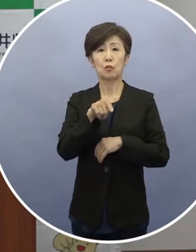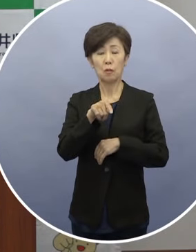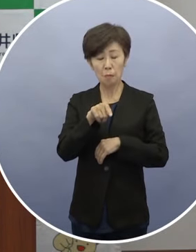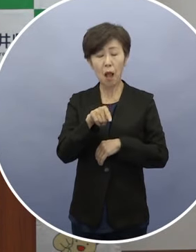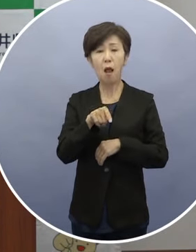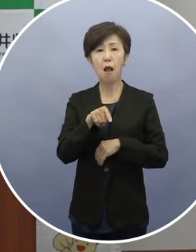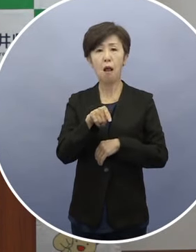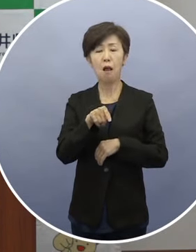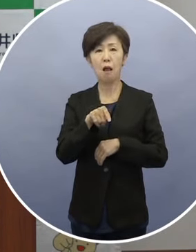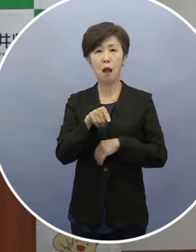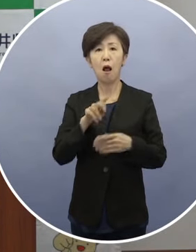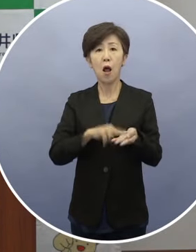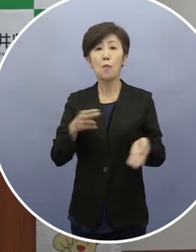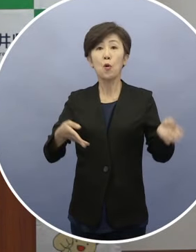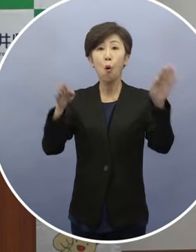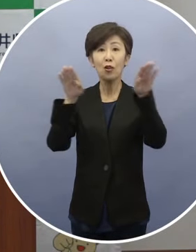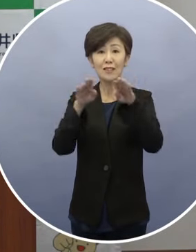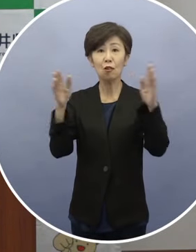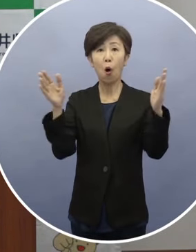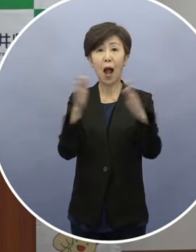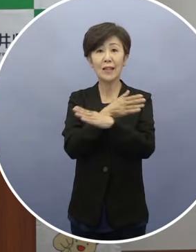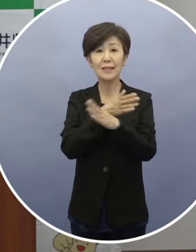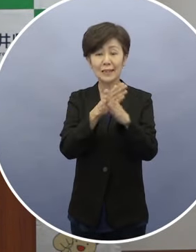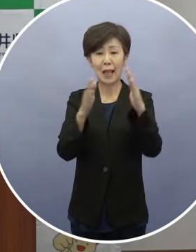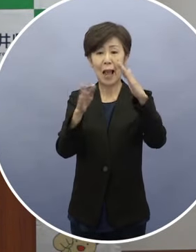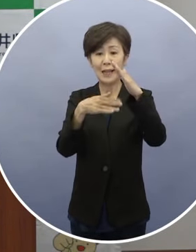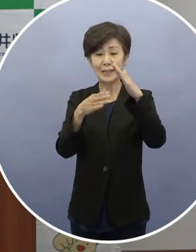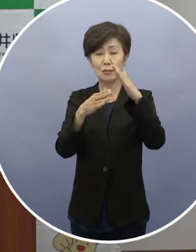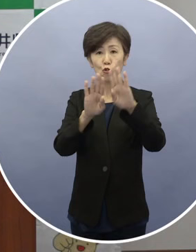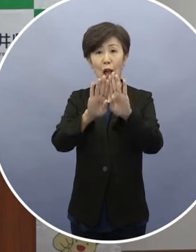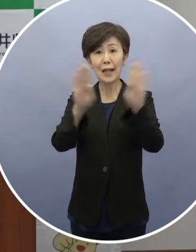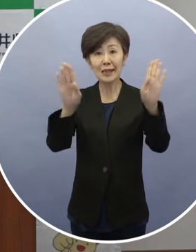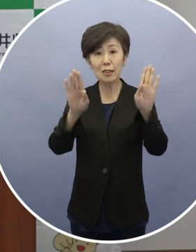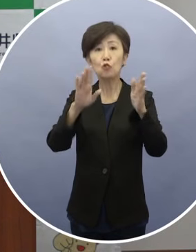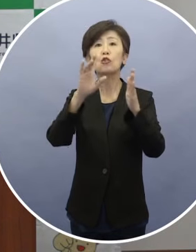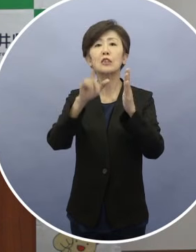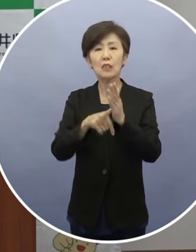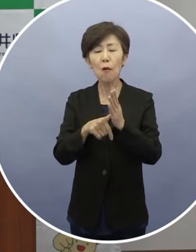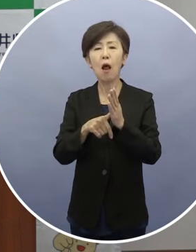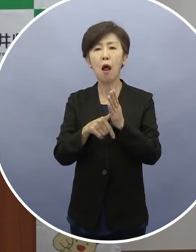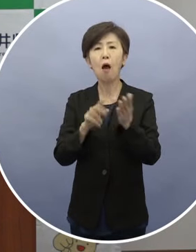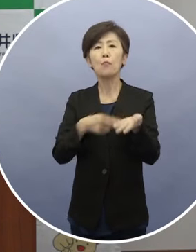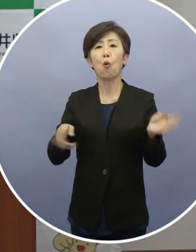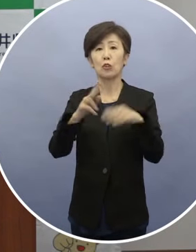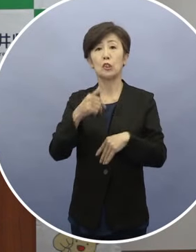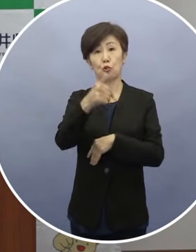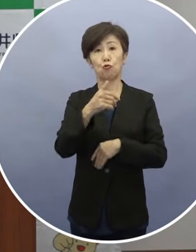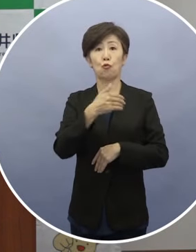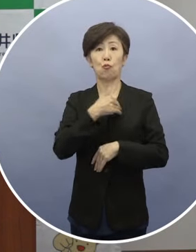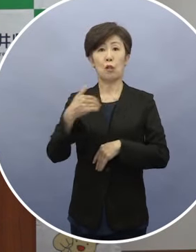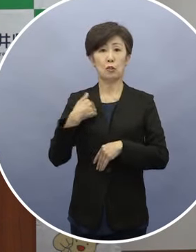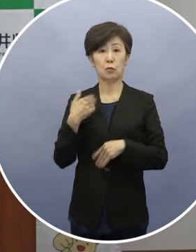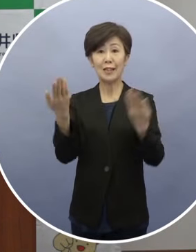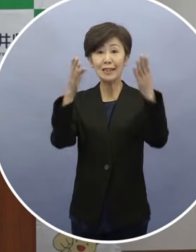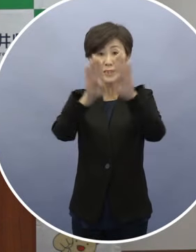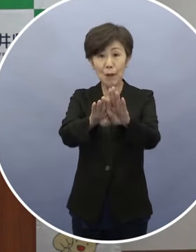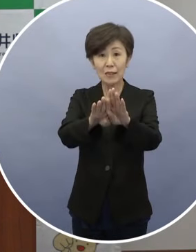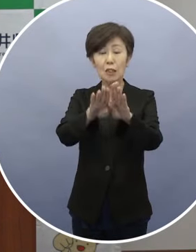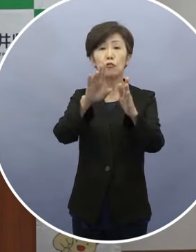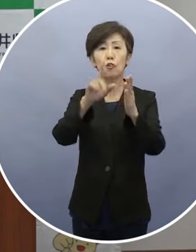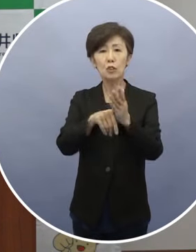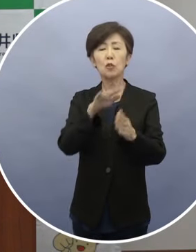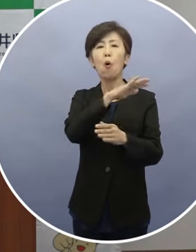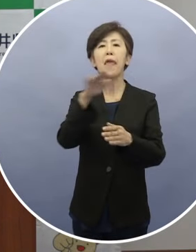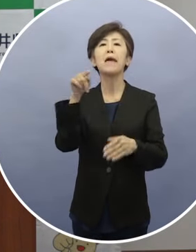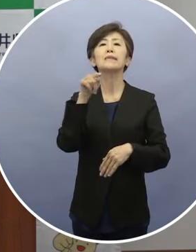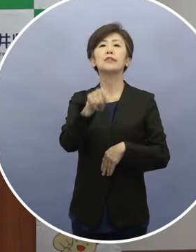には病院が空いている時間帯は病院に小児科さんなんかに行っていただこうとしていて、閉まっている基本的には平日